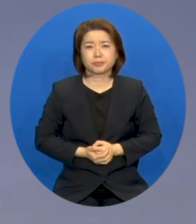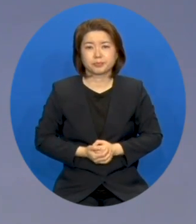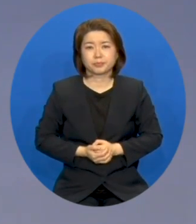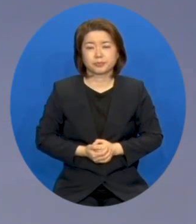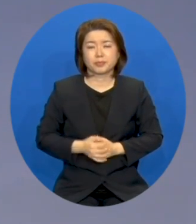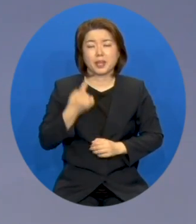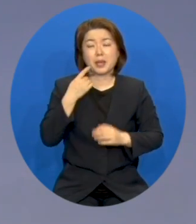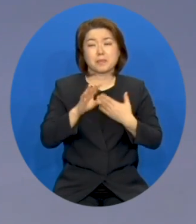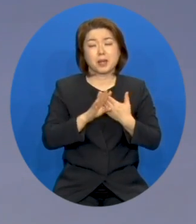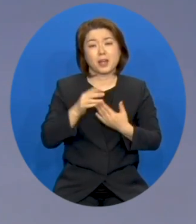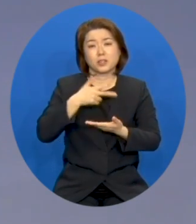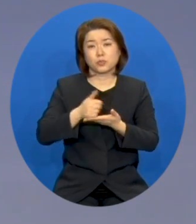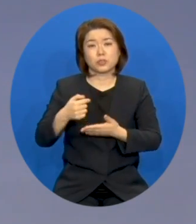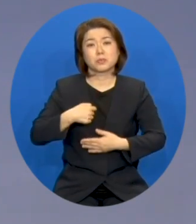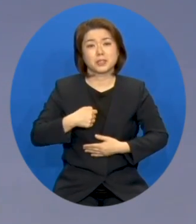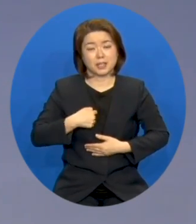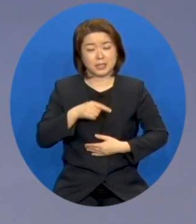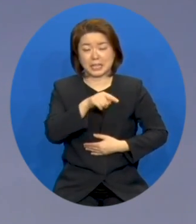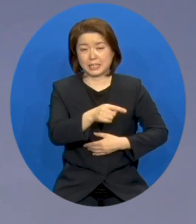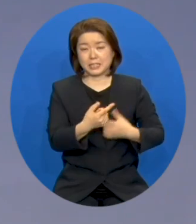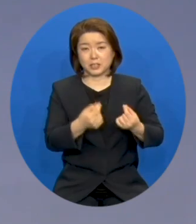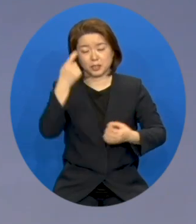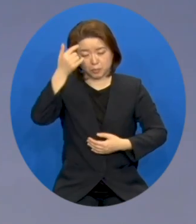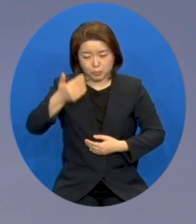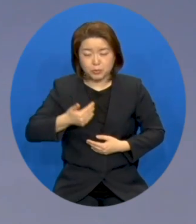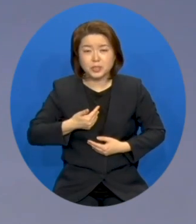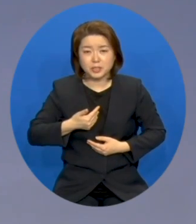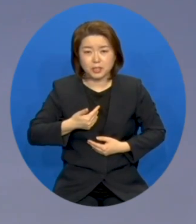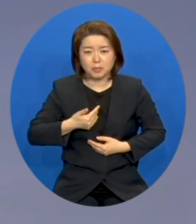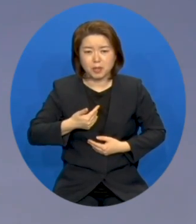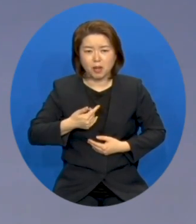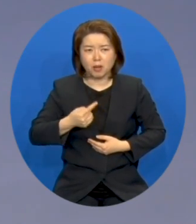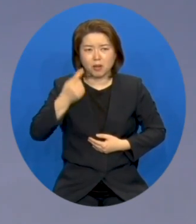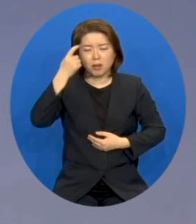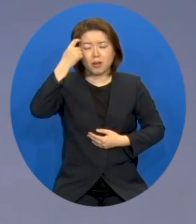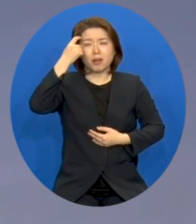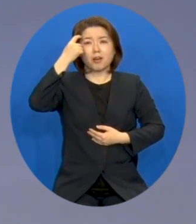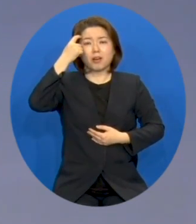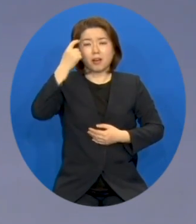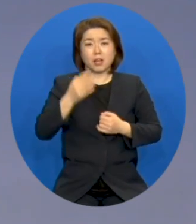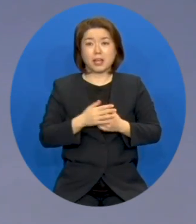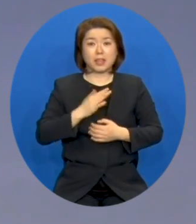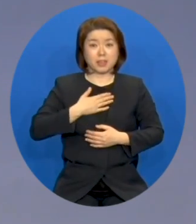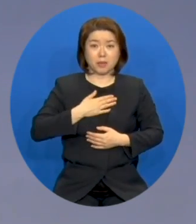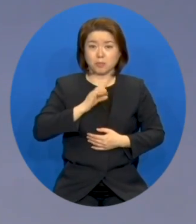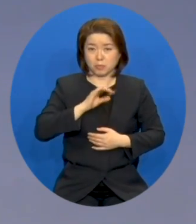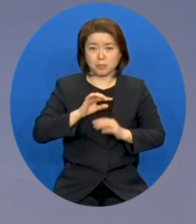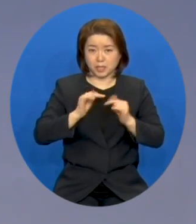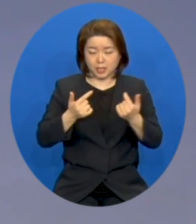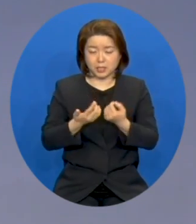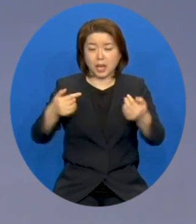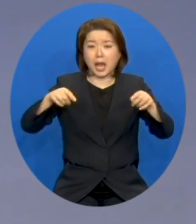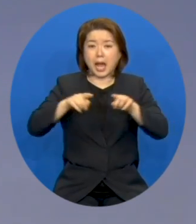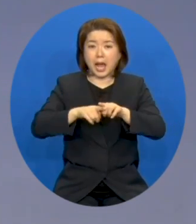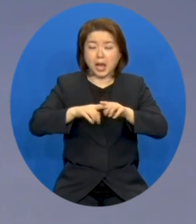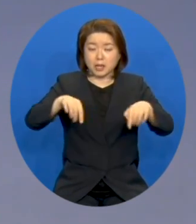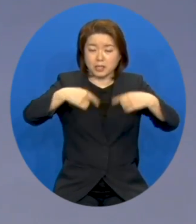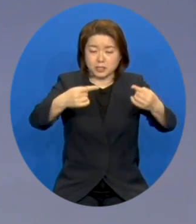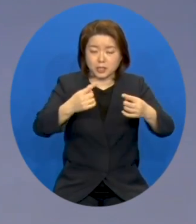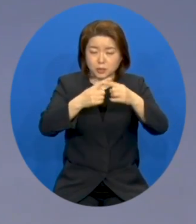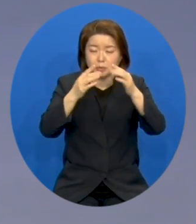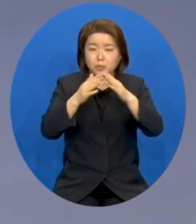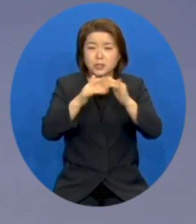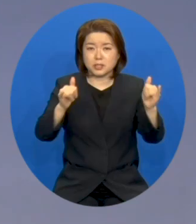만약 주님이 나에게 이렇게 물으신다면, 그런 느낌이 드는 거예요. 저만 아니고 함께 했던 우리 교우들이